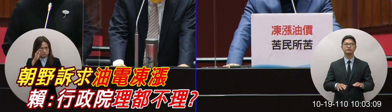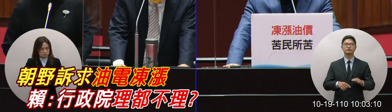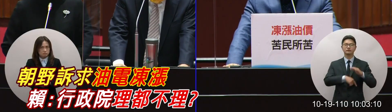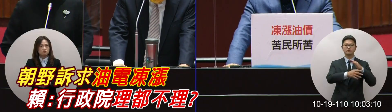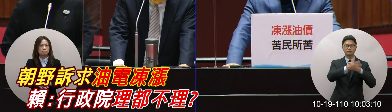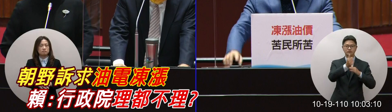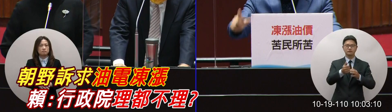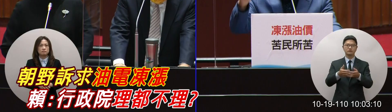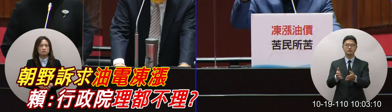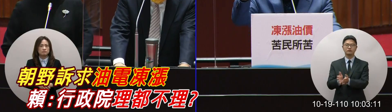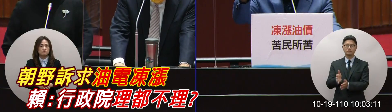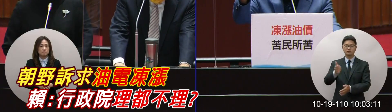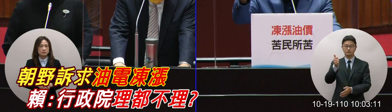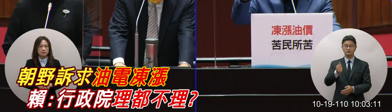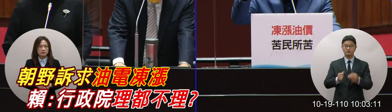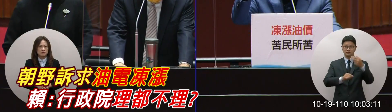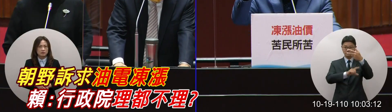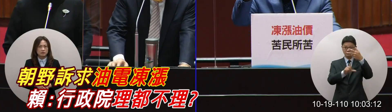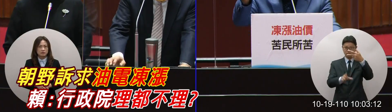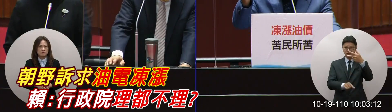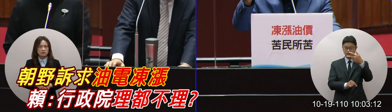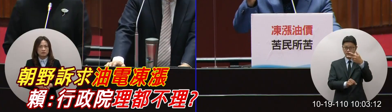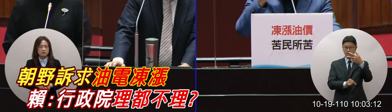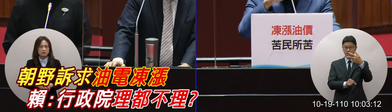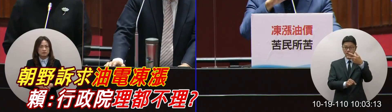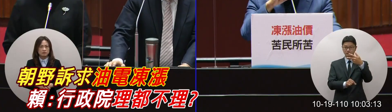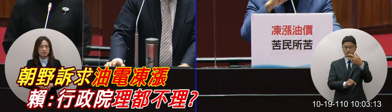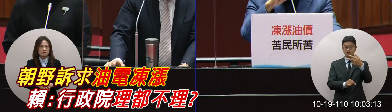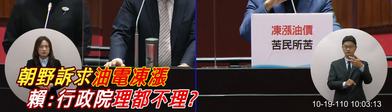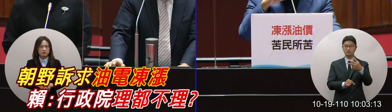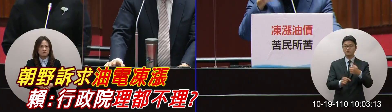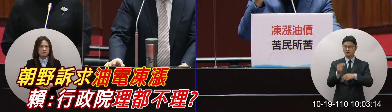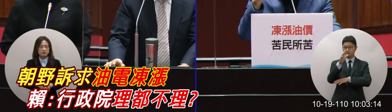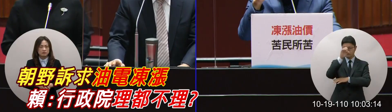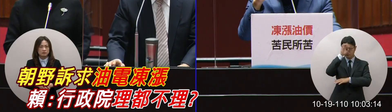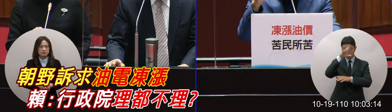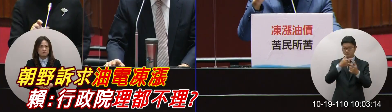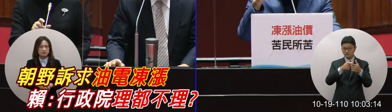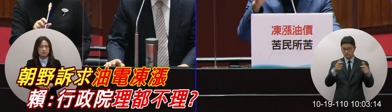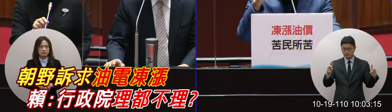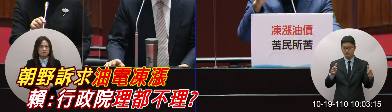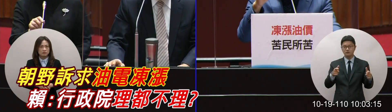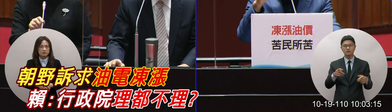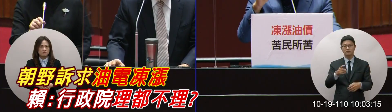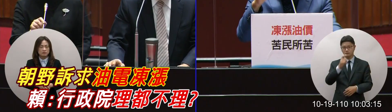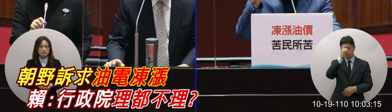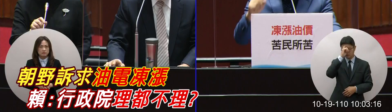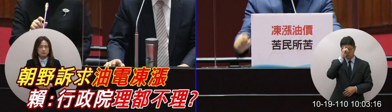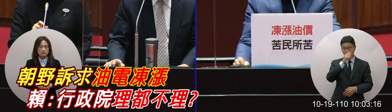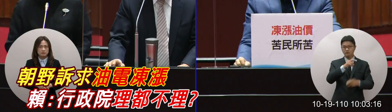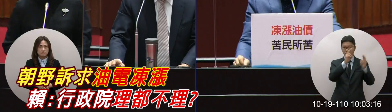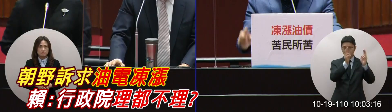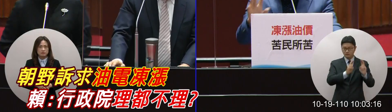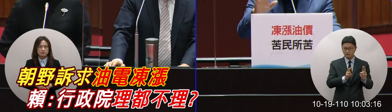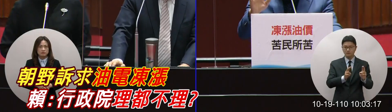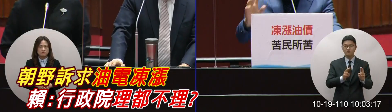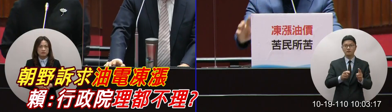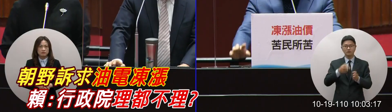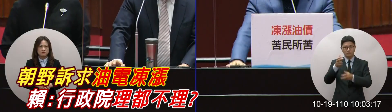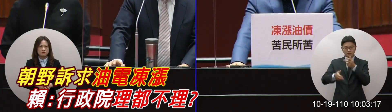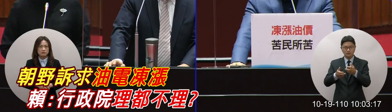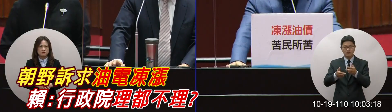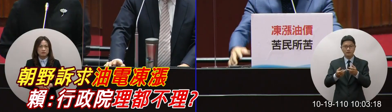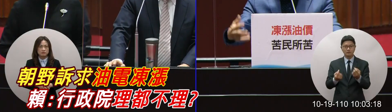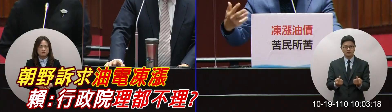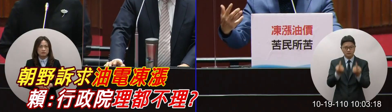长啊，7月份不分朝野都要求油电双动，结果你们都不